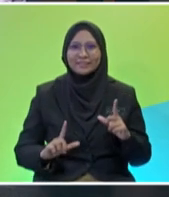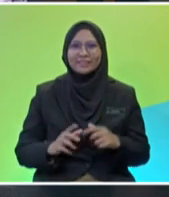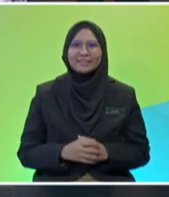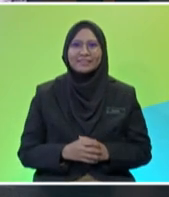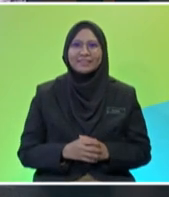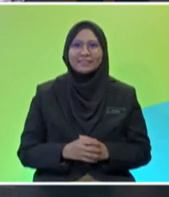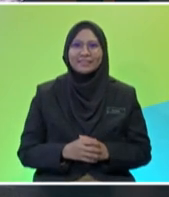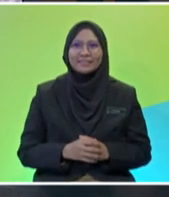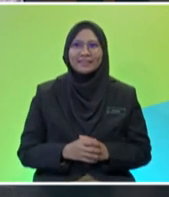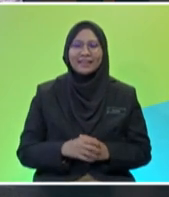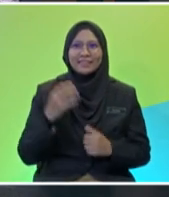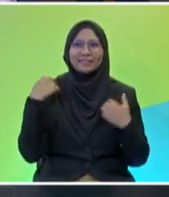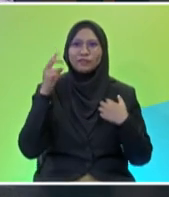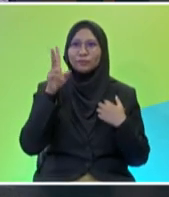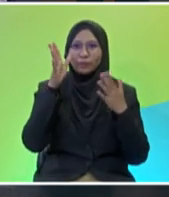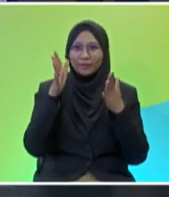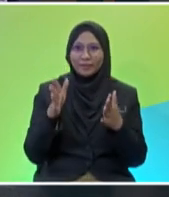kaki tangan